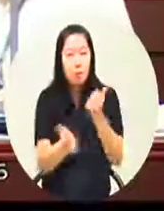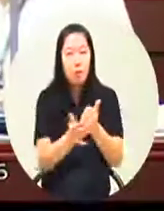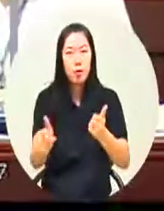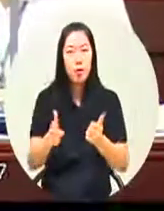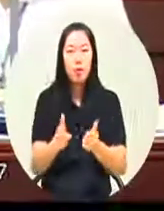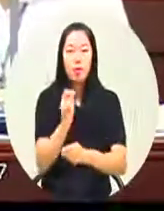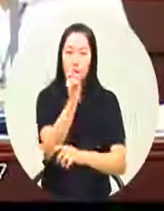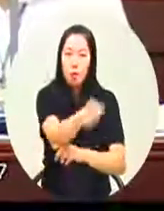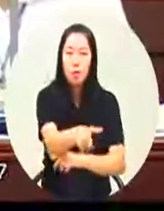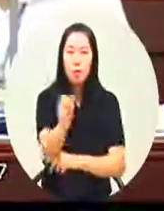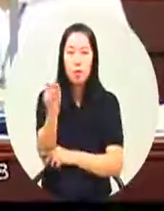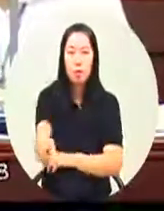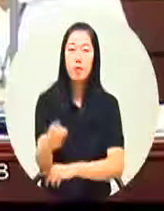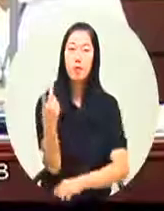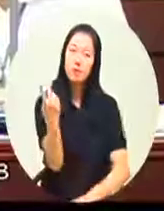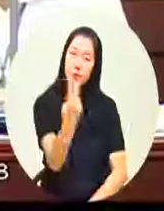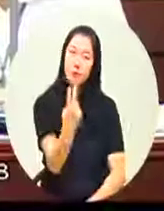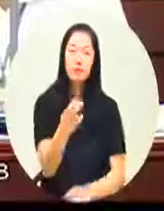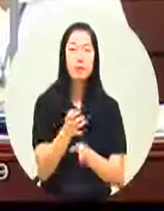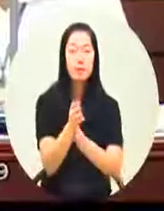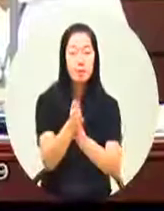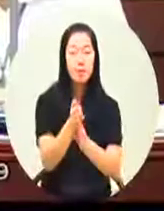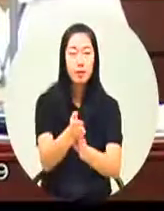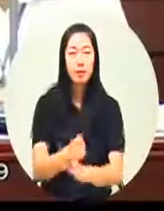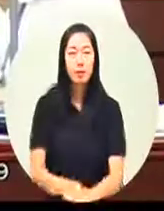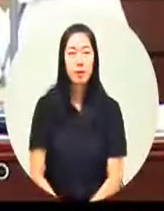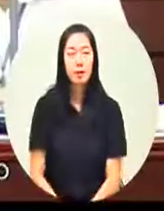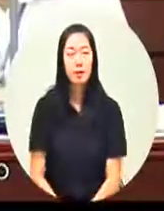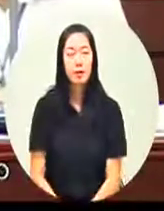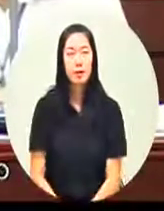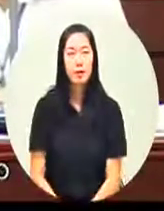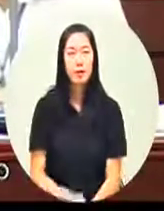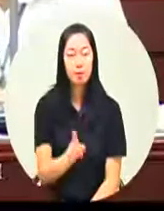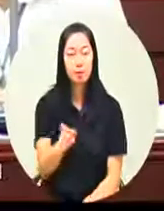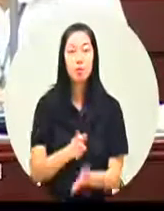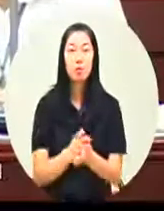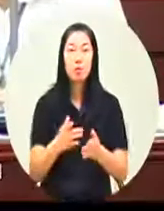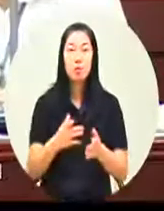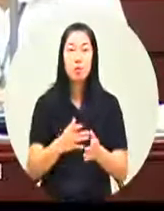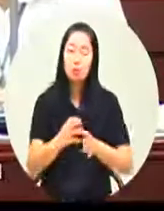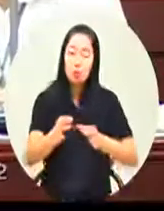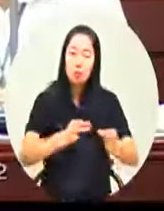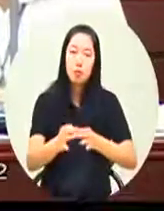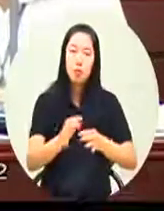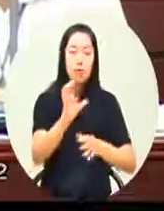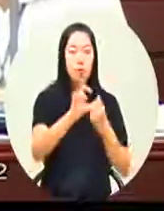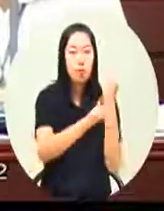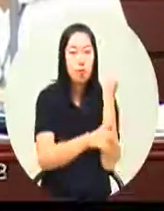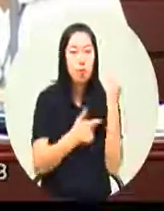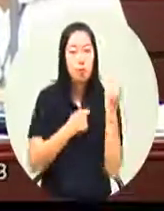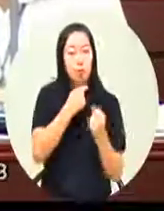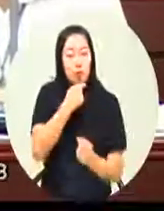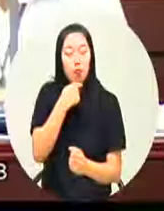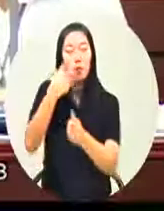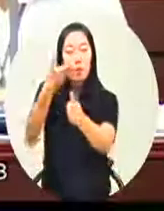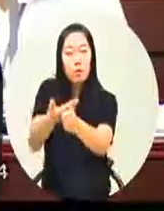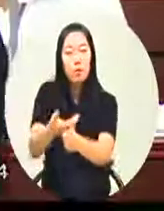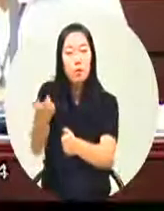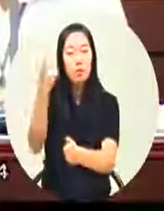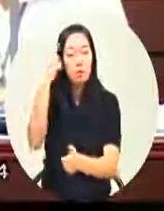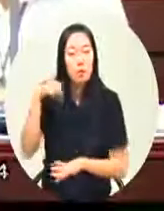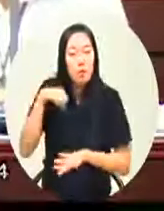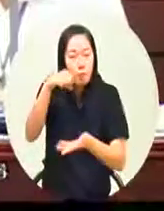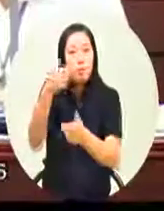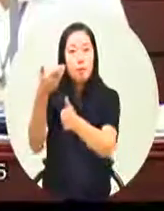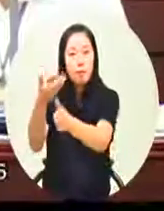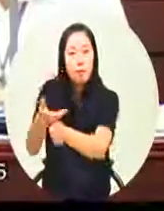买这两部这个双层巴士。那当然它的营运的方式我们交通局愿意提供刚才议员所